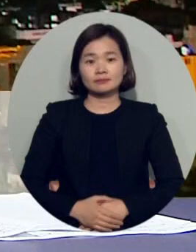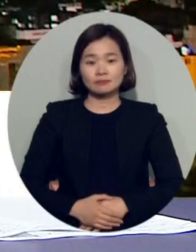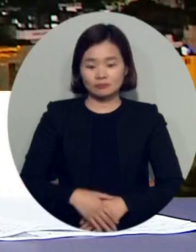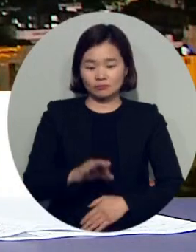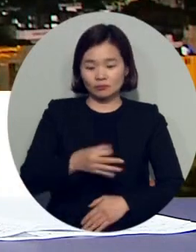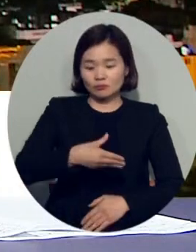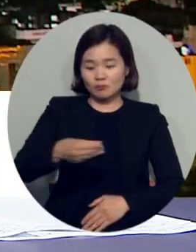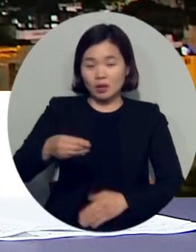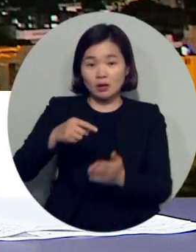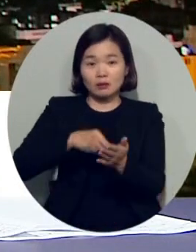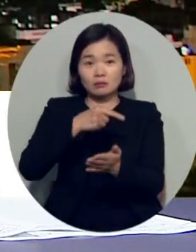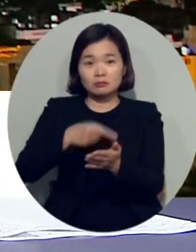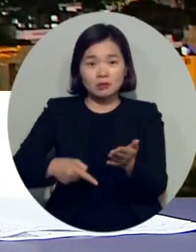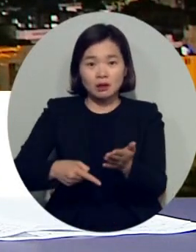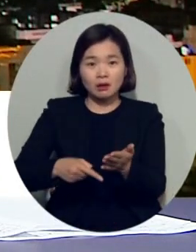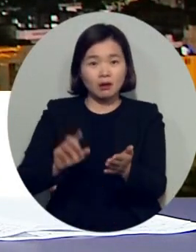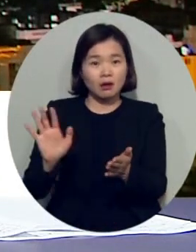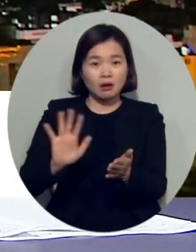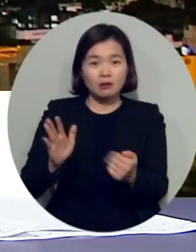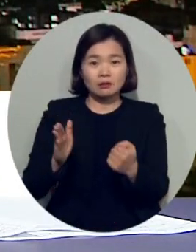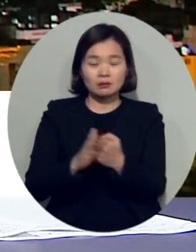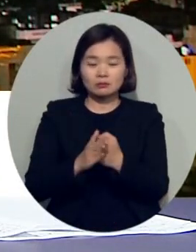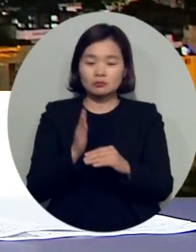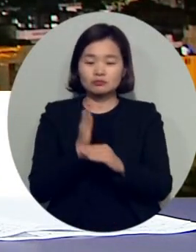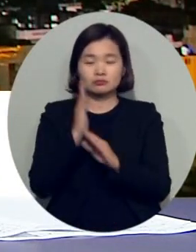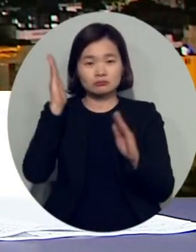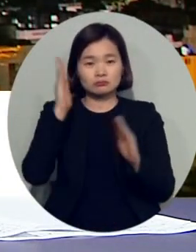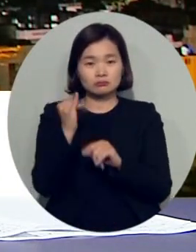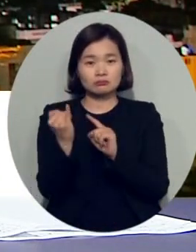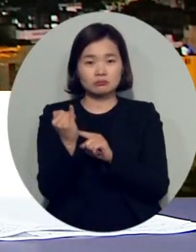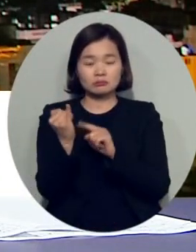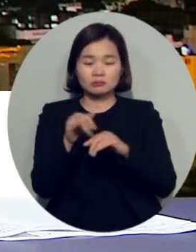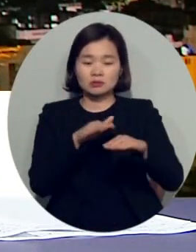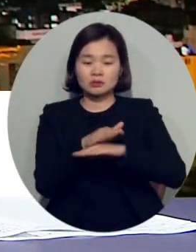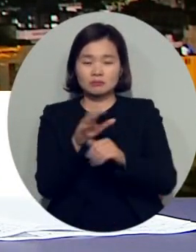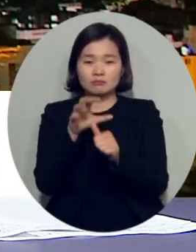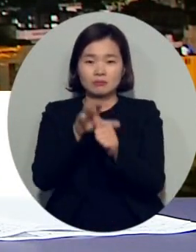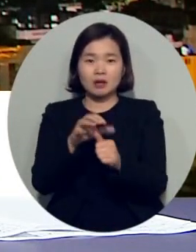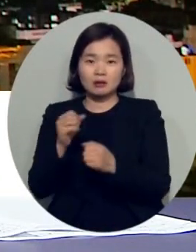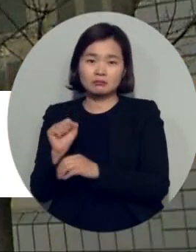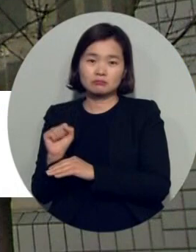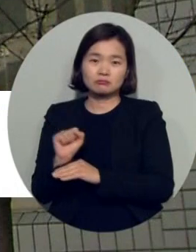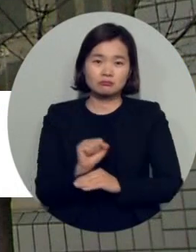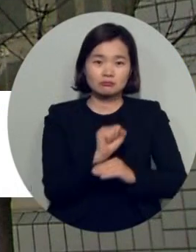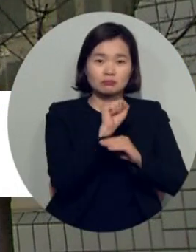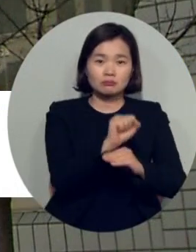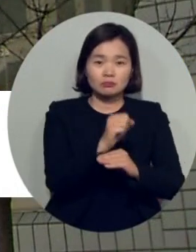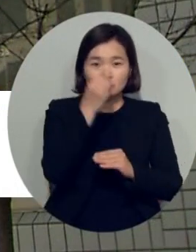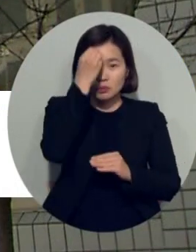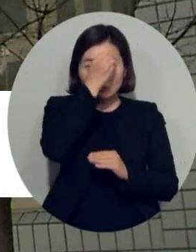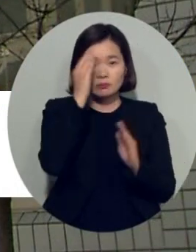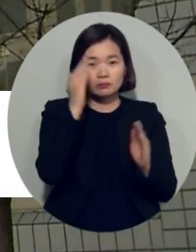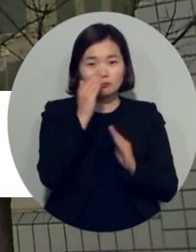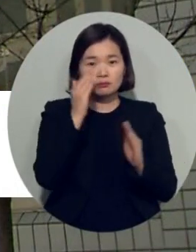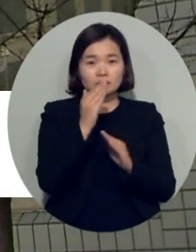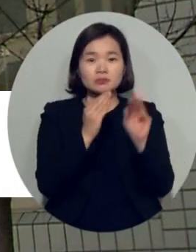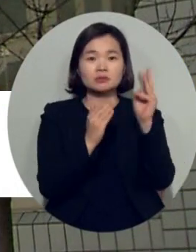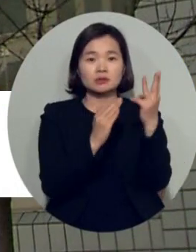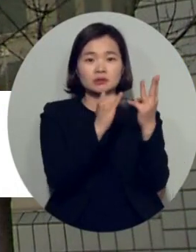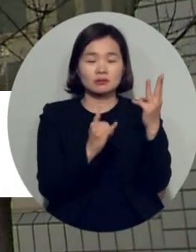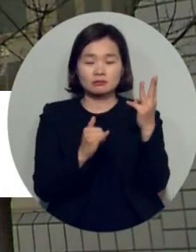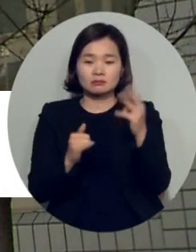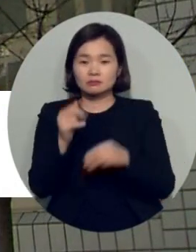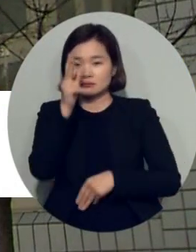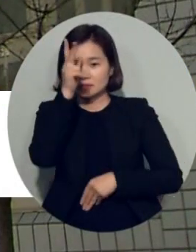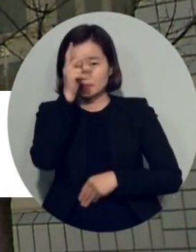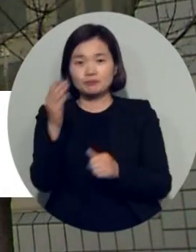빌려간 금품을 갚지 않는다는 이유로 여중생을 차에 감금해 도주한 고교생 등 10대 3명이 추격에 나선